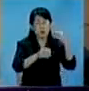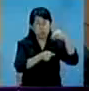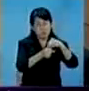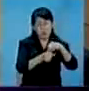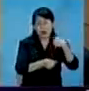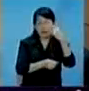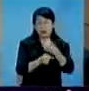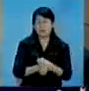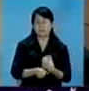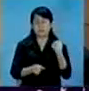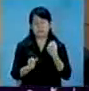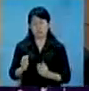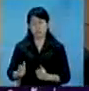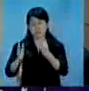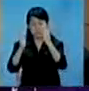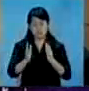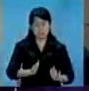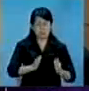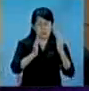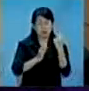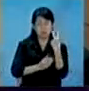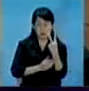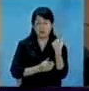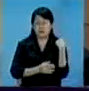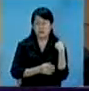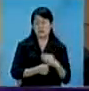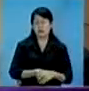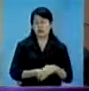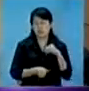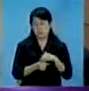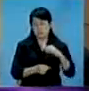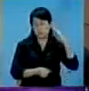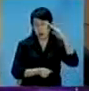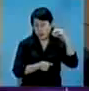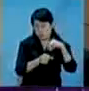มีตึกสูงอยู่2อาคารเท่านั้นที่มีการใช้ในการปฏิบัติการ